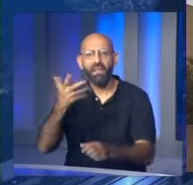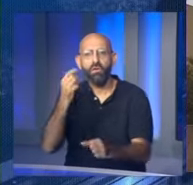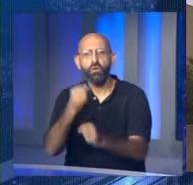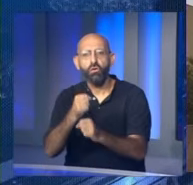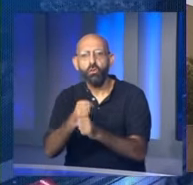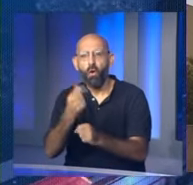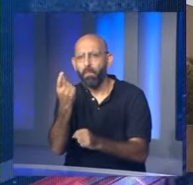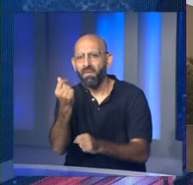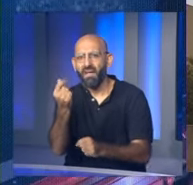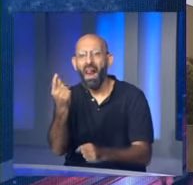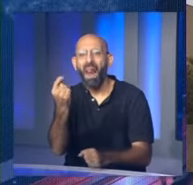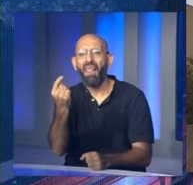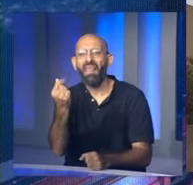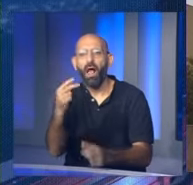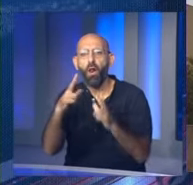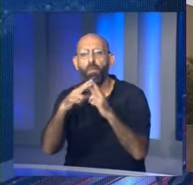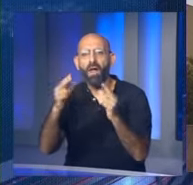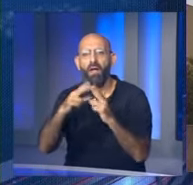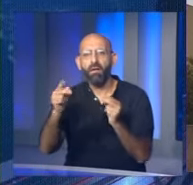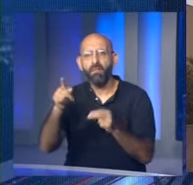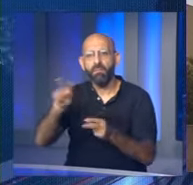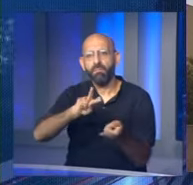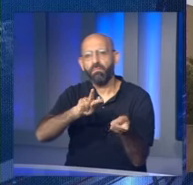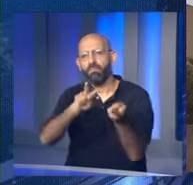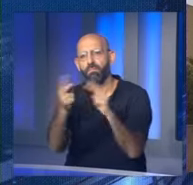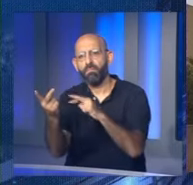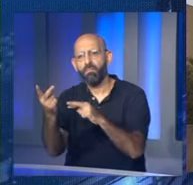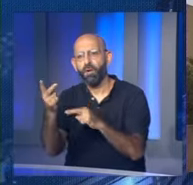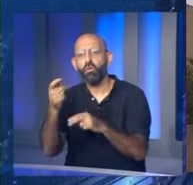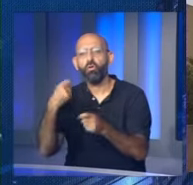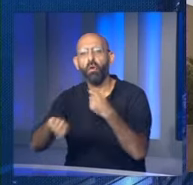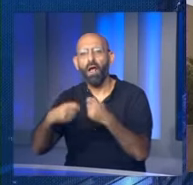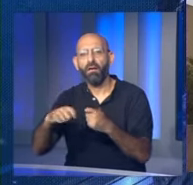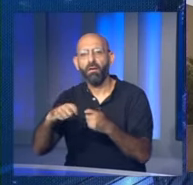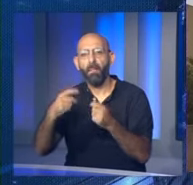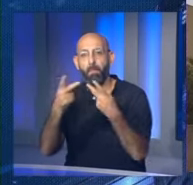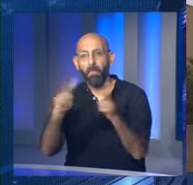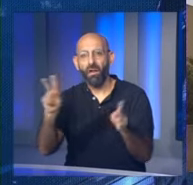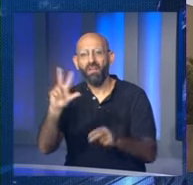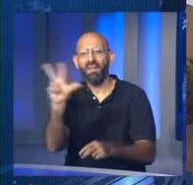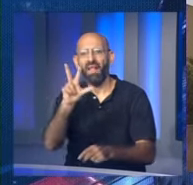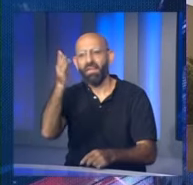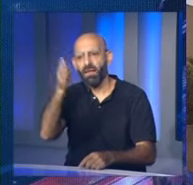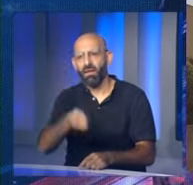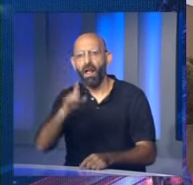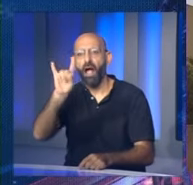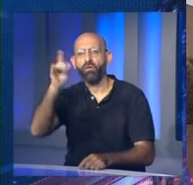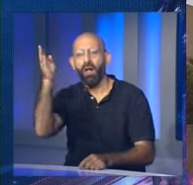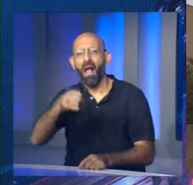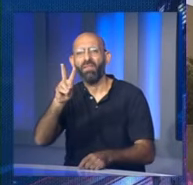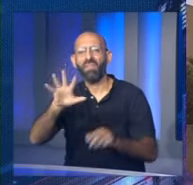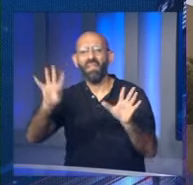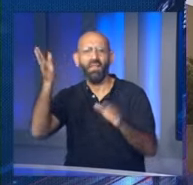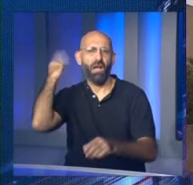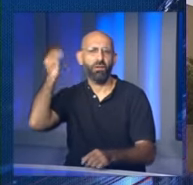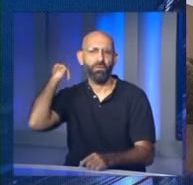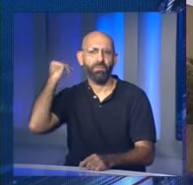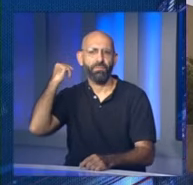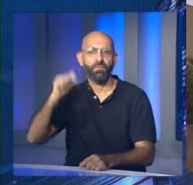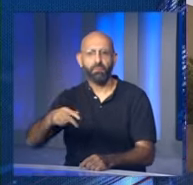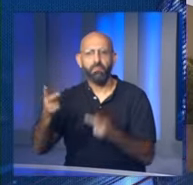ليصبح بامكان المدعين كفا الذين قاموا بتحويل ودائعهم من الليره اللبنانيه الى العاملات الاجنبيه بعد